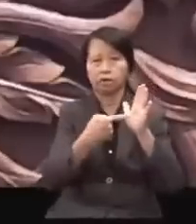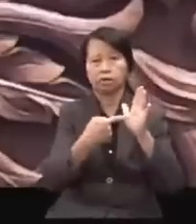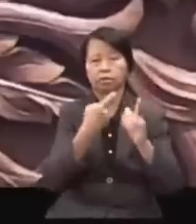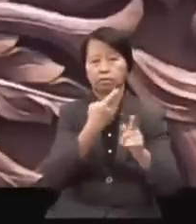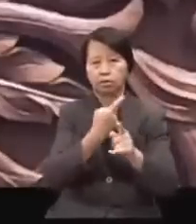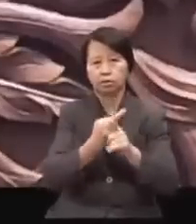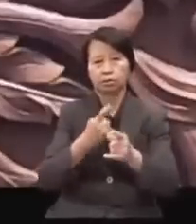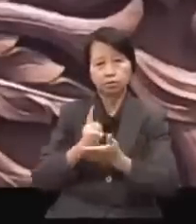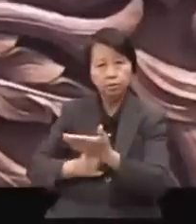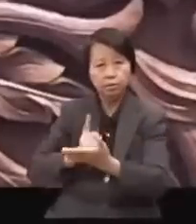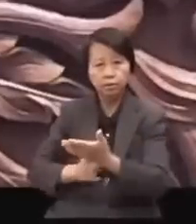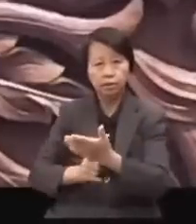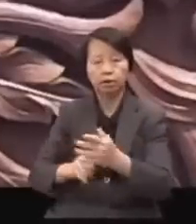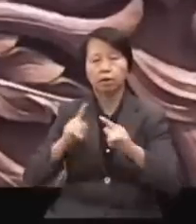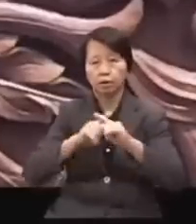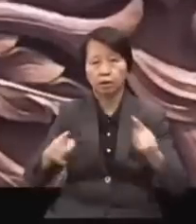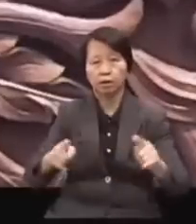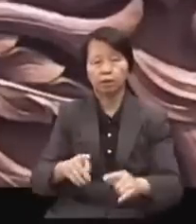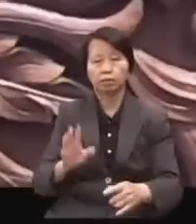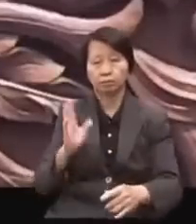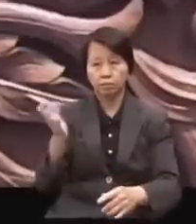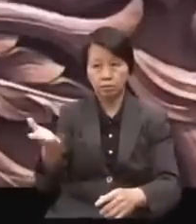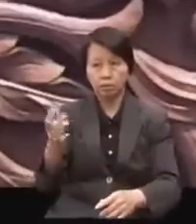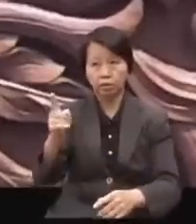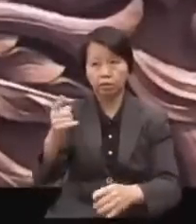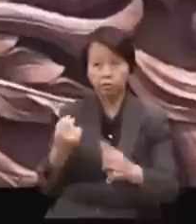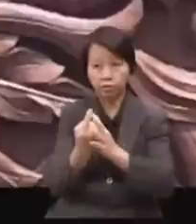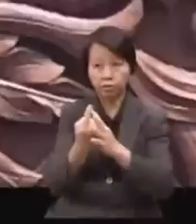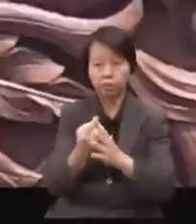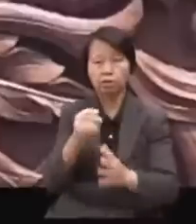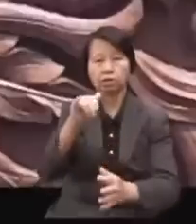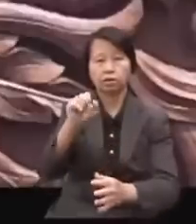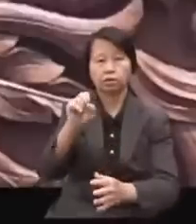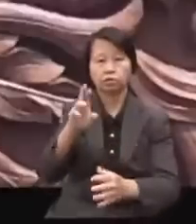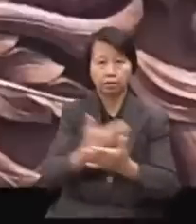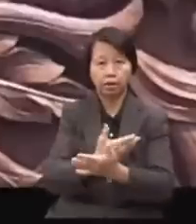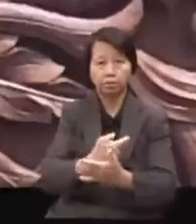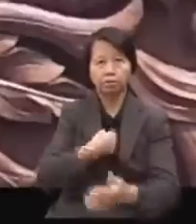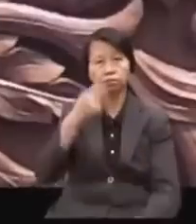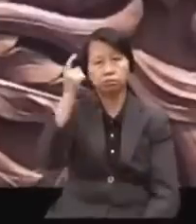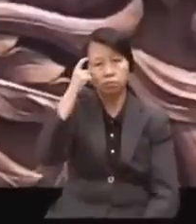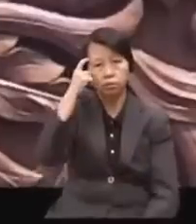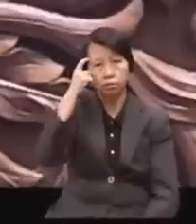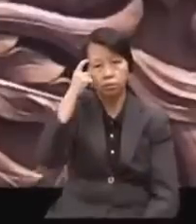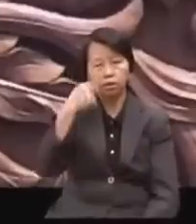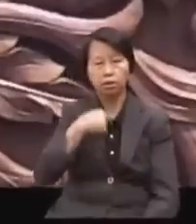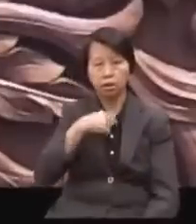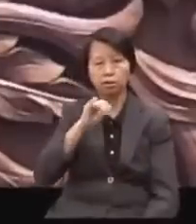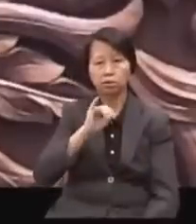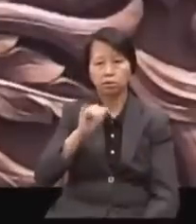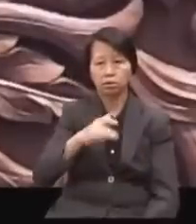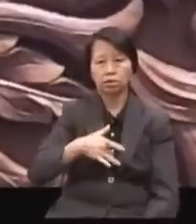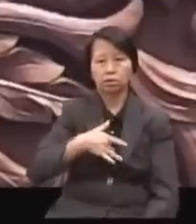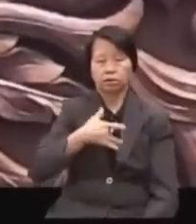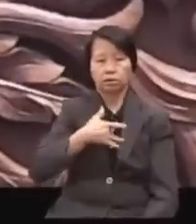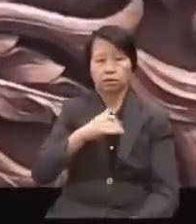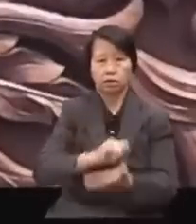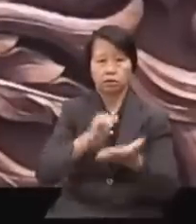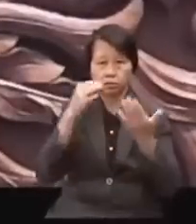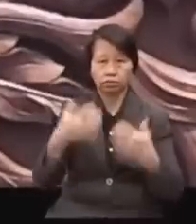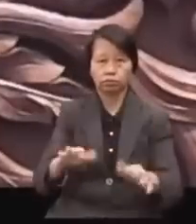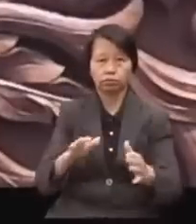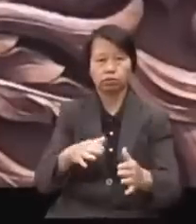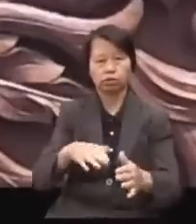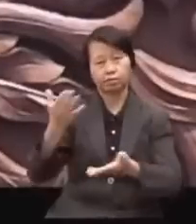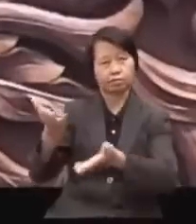kita bincangkan namun itu isu yang bangkitkan kami yang saya anggap saya juga merasakan bahwa itu